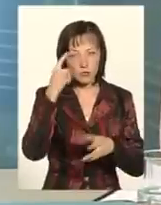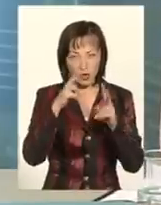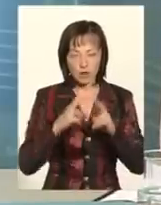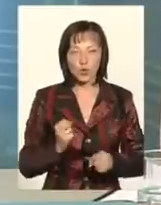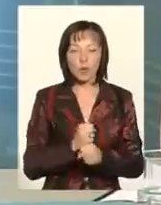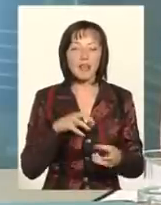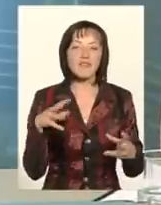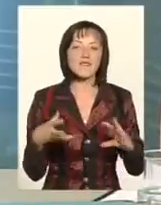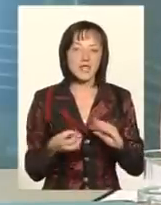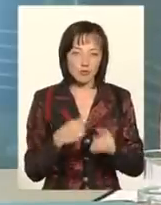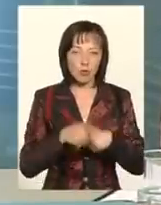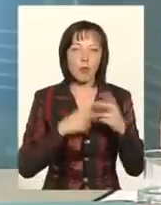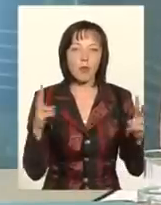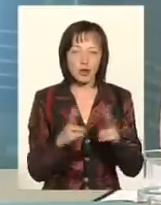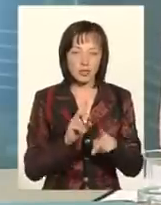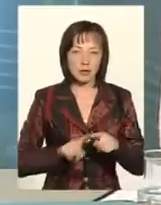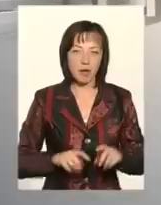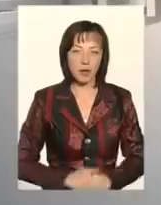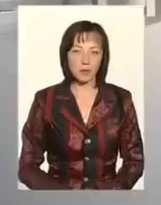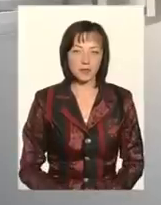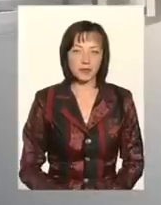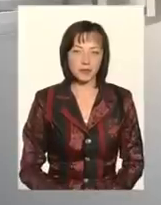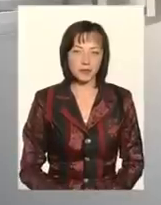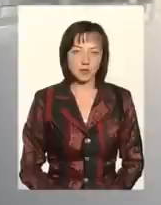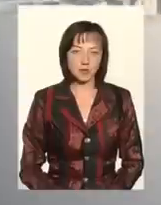аналізуйте робіть висновки Побачимось незабаром